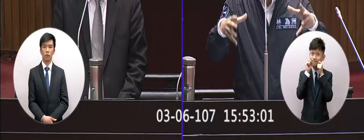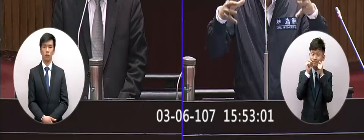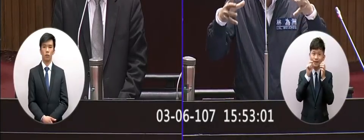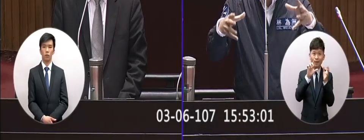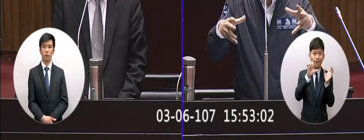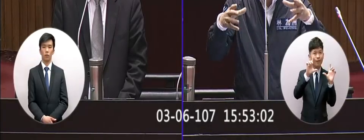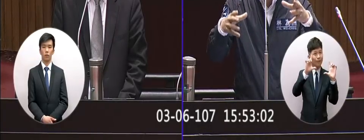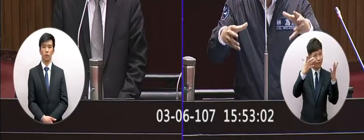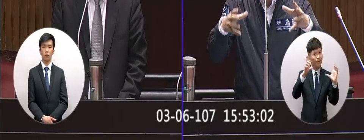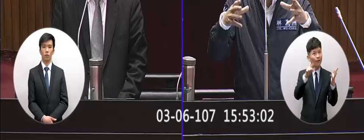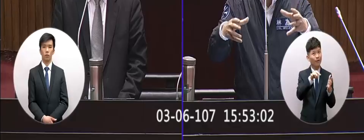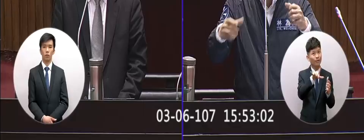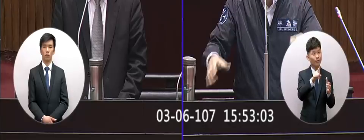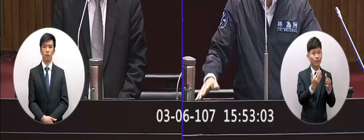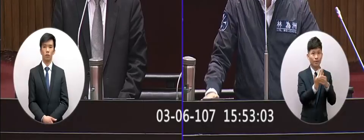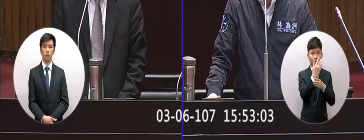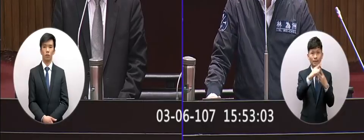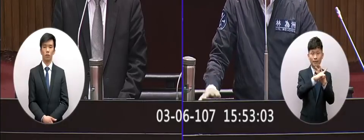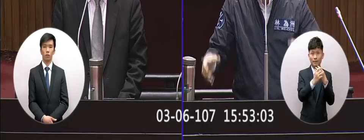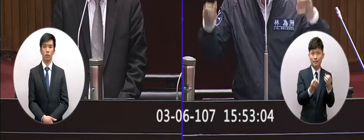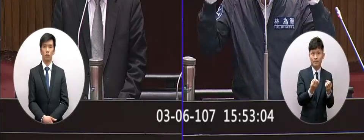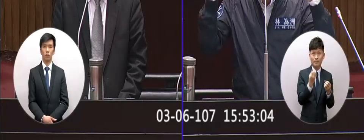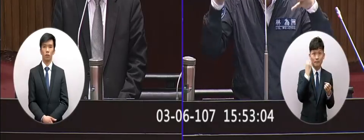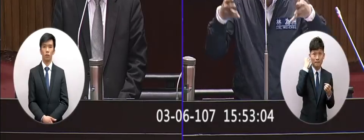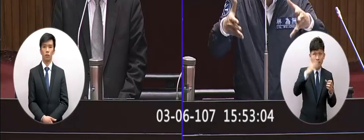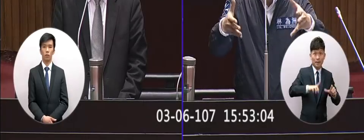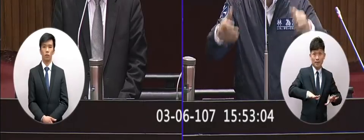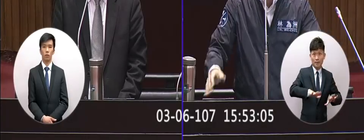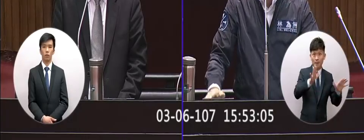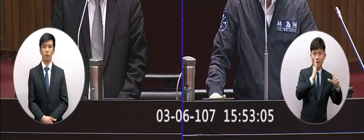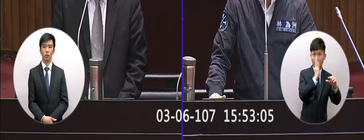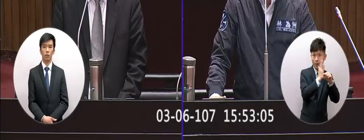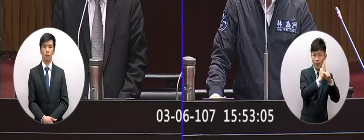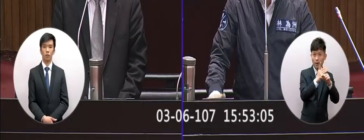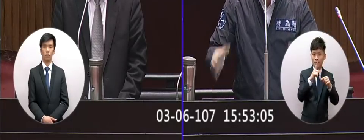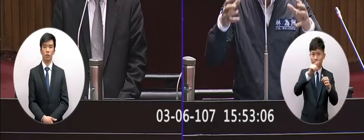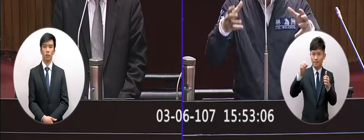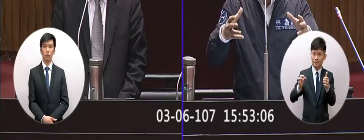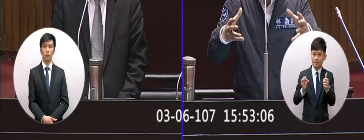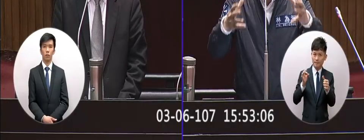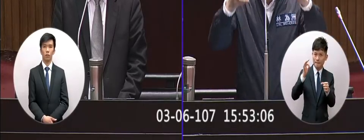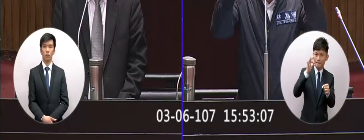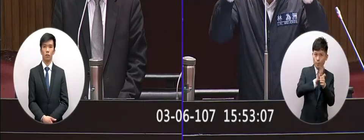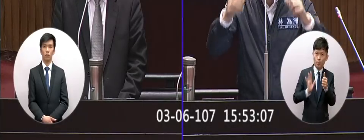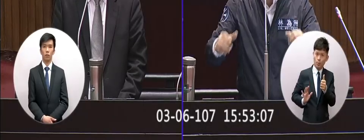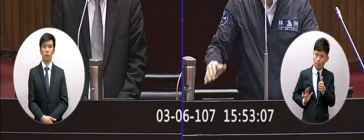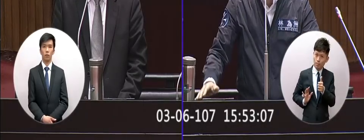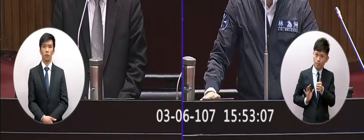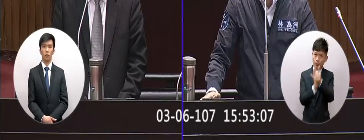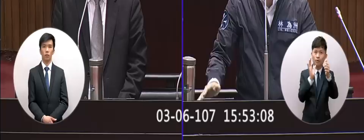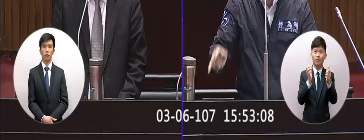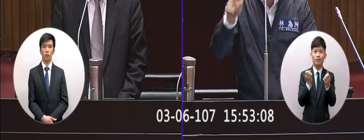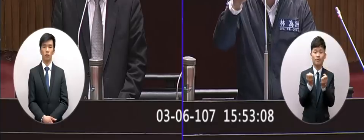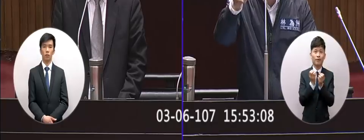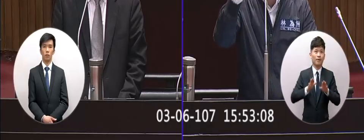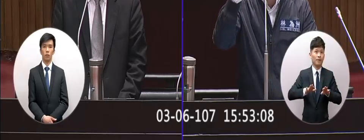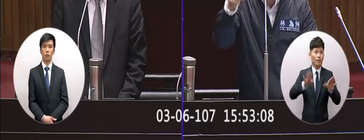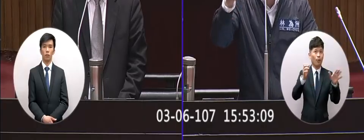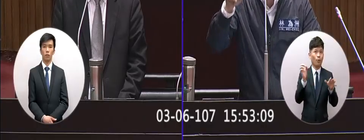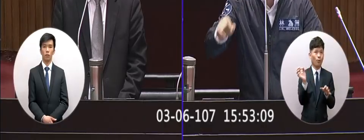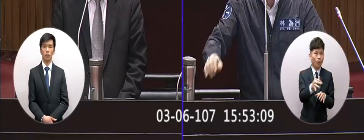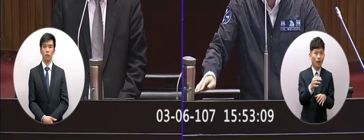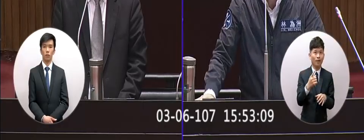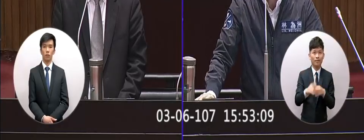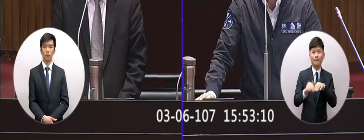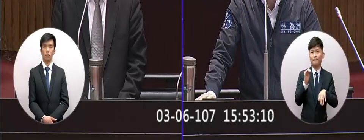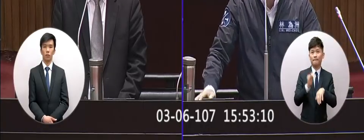形，已经是产业发展新兴的地区，你再给它一些力道，其实它就更能够发展的更快，而且成功率